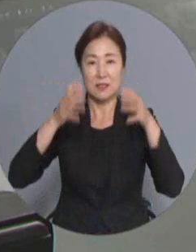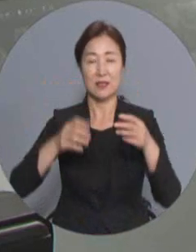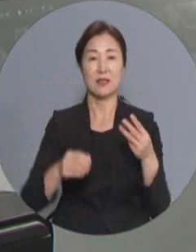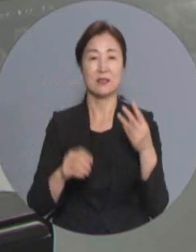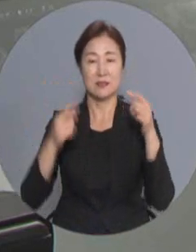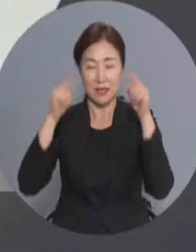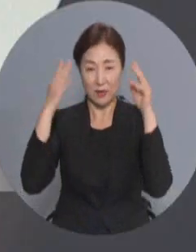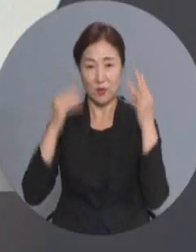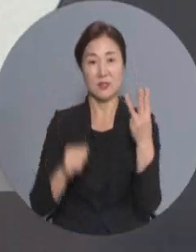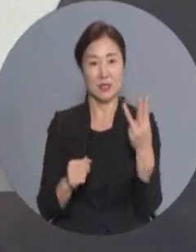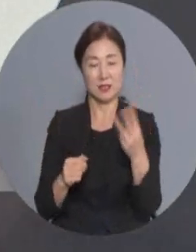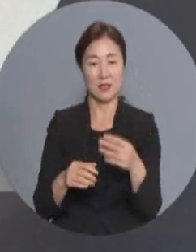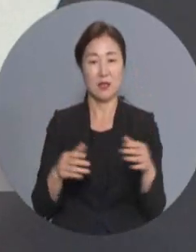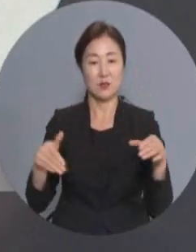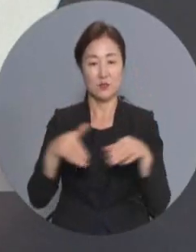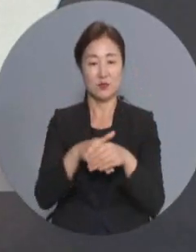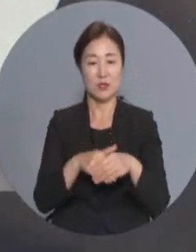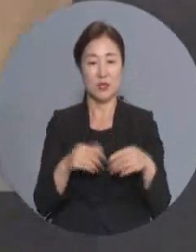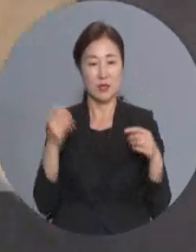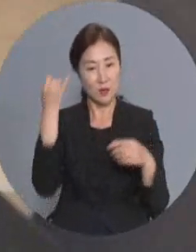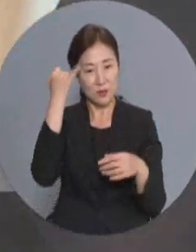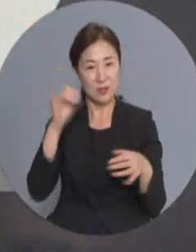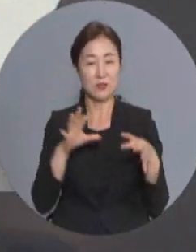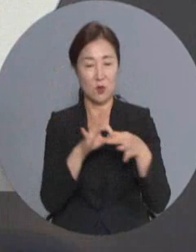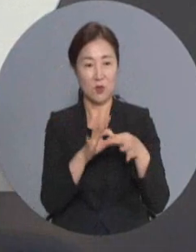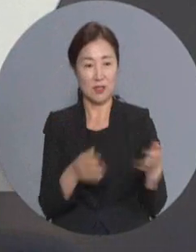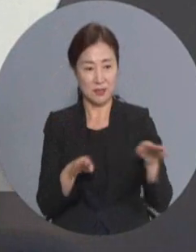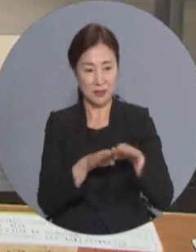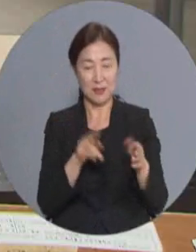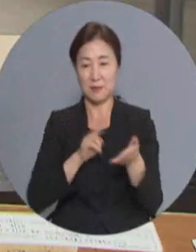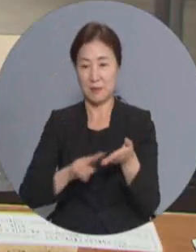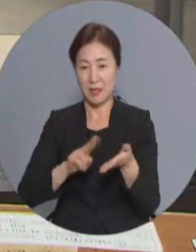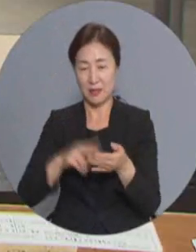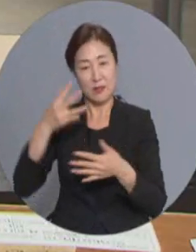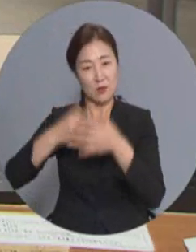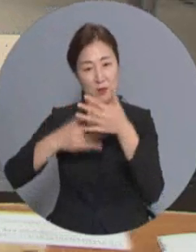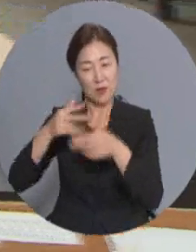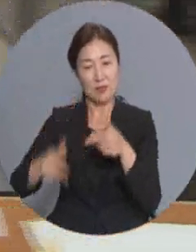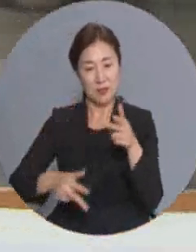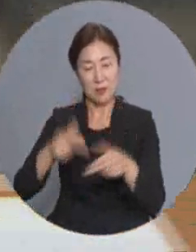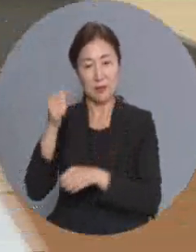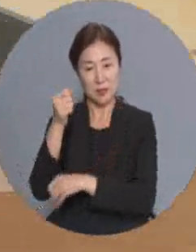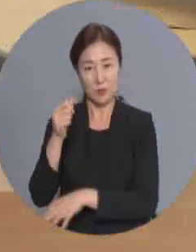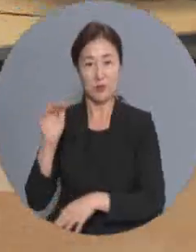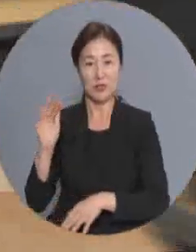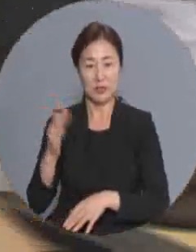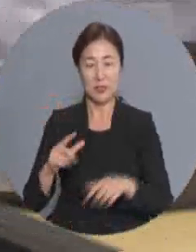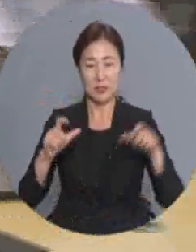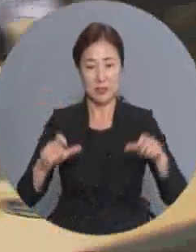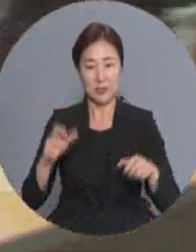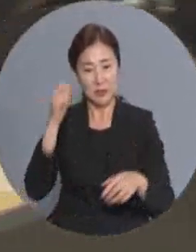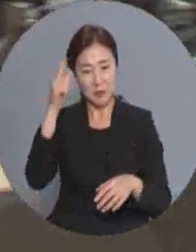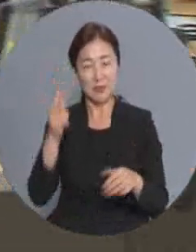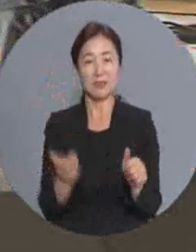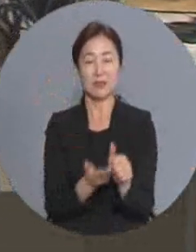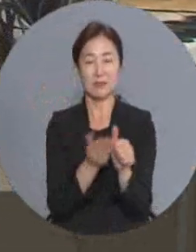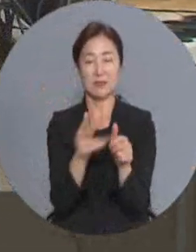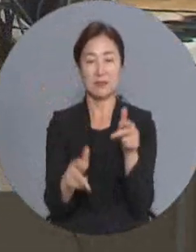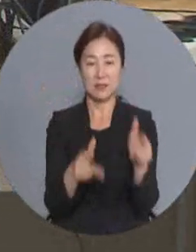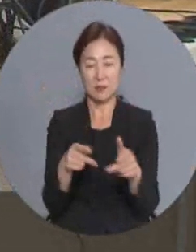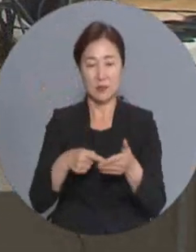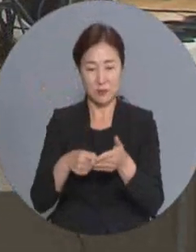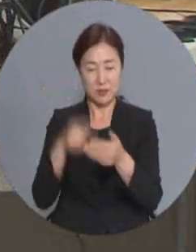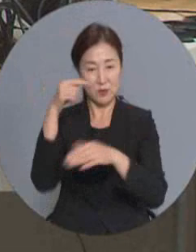문화콘텐츠 연관 시설 등을 기반으로 애니메이션과 웹툰 산업에 뿌리가 될 지역 인재 양성 사업도 적극